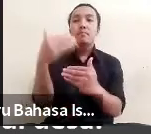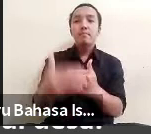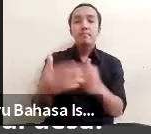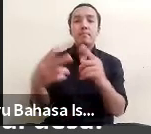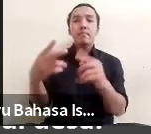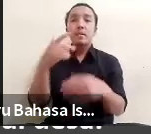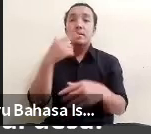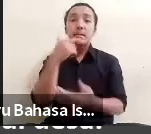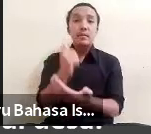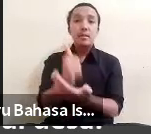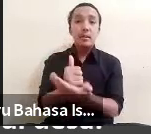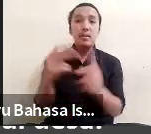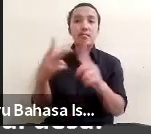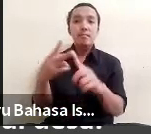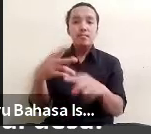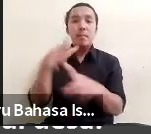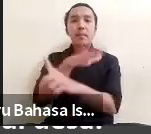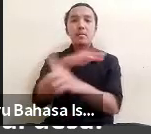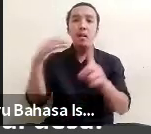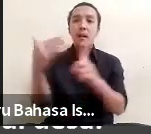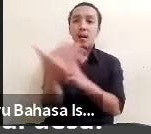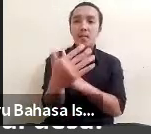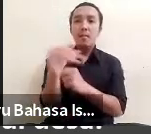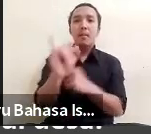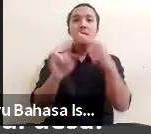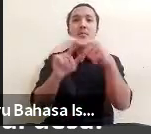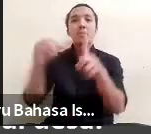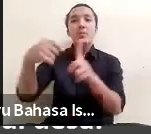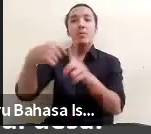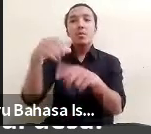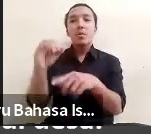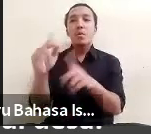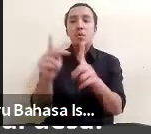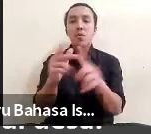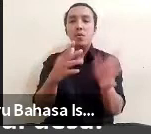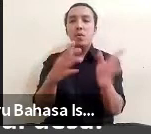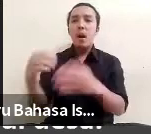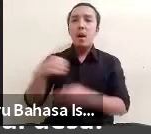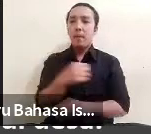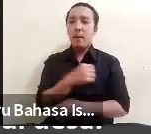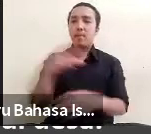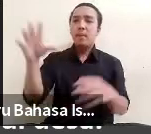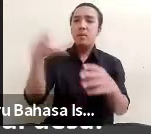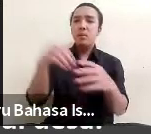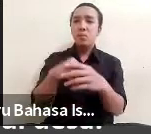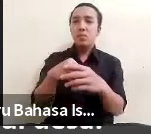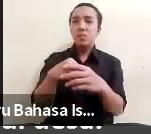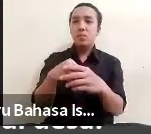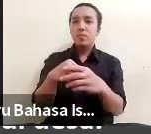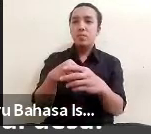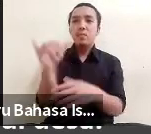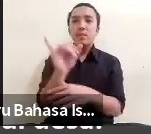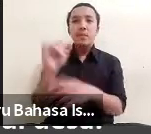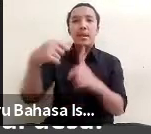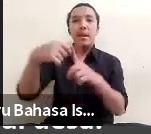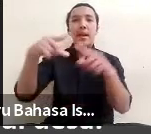aktor masyarakat, kemudian tokoh agama, tokoh masyarakat, termasuk di dalamnya misalnya kader posyandu,